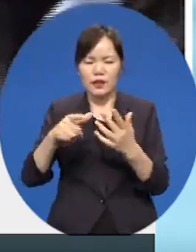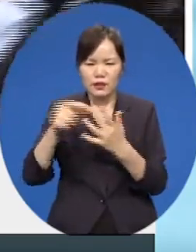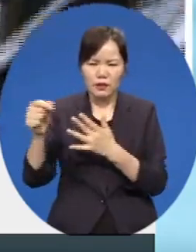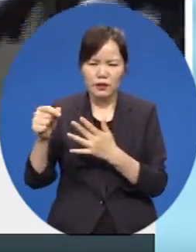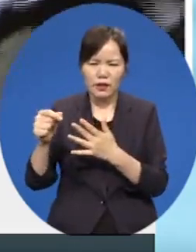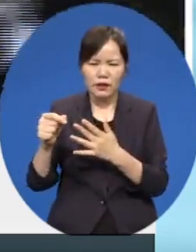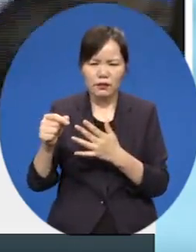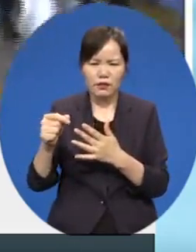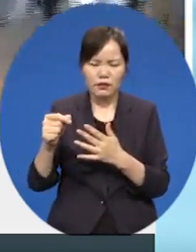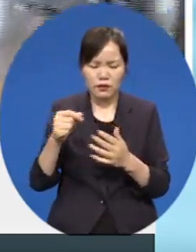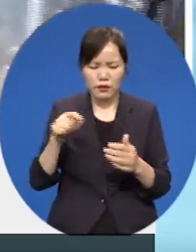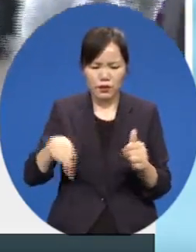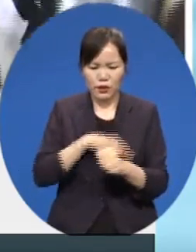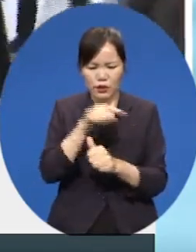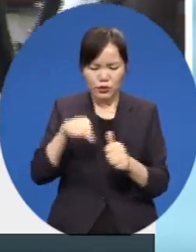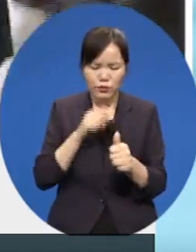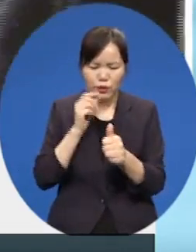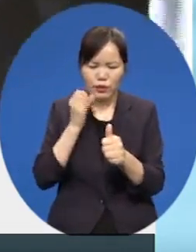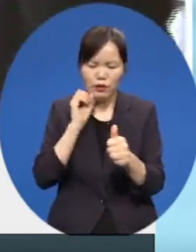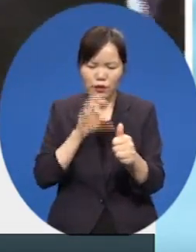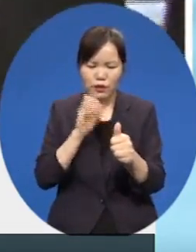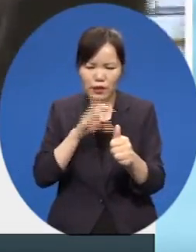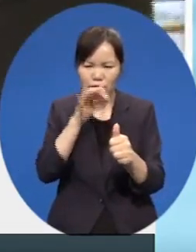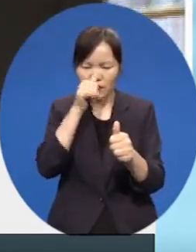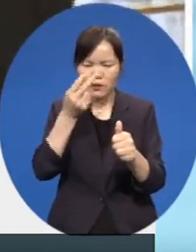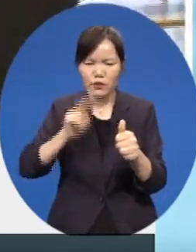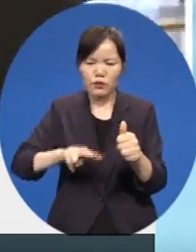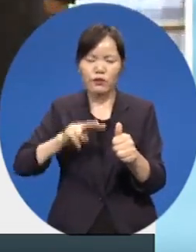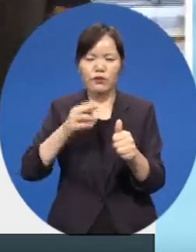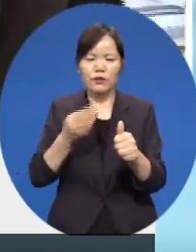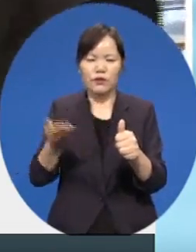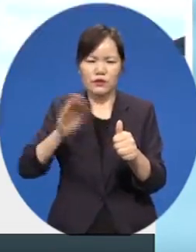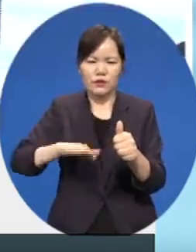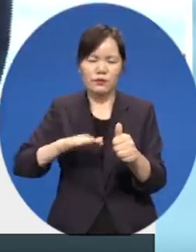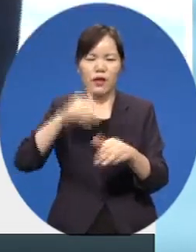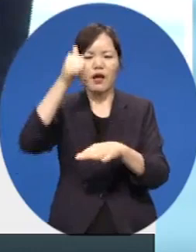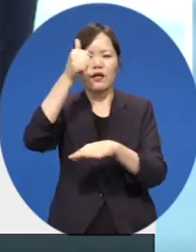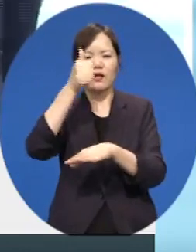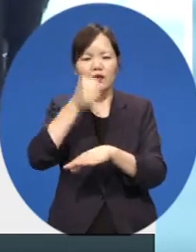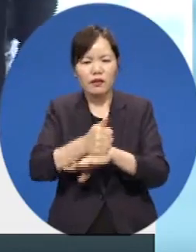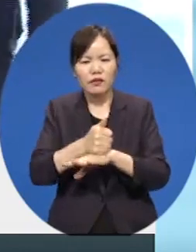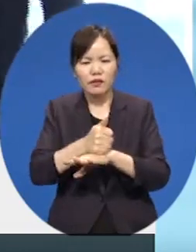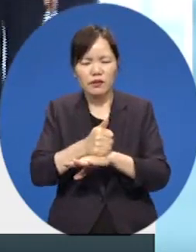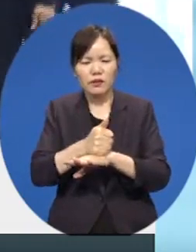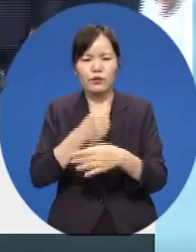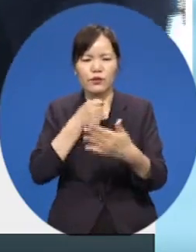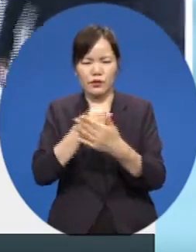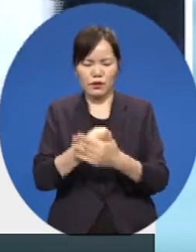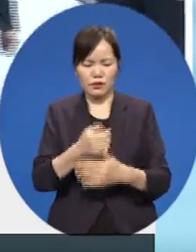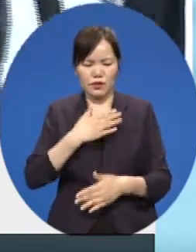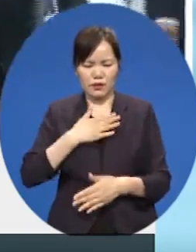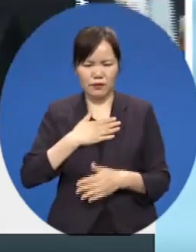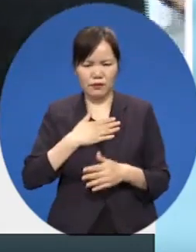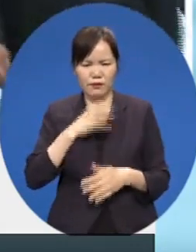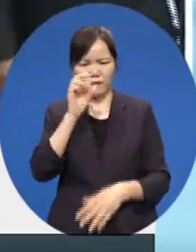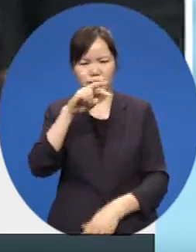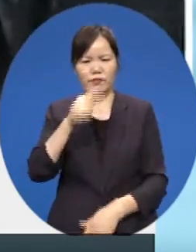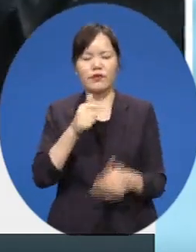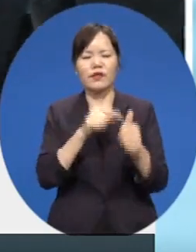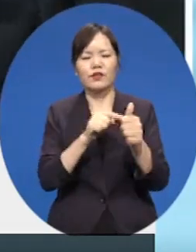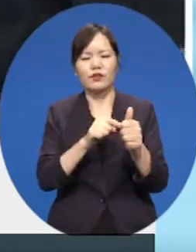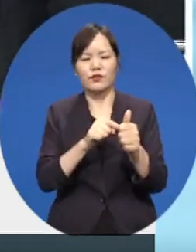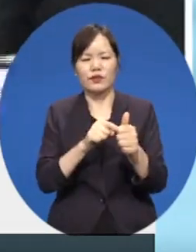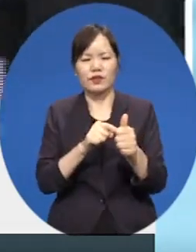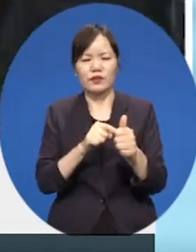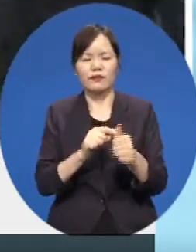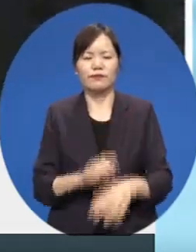캠프에서 얘기한다고 해도 결론은 본인이 하는 겁니다. 좀 그런 점에서 네. 뭐 저는 뭐 개인적으로는